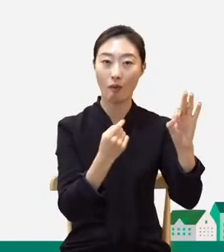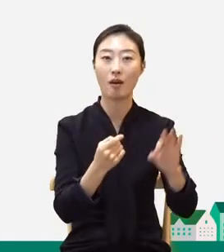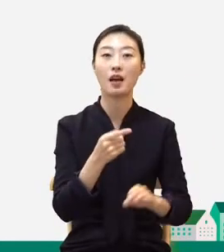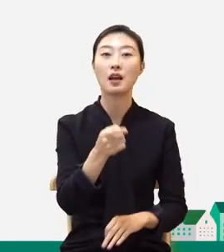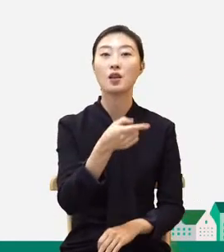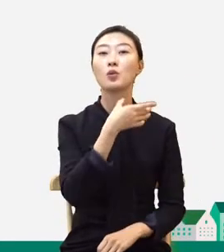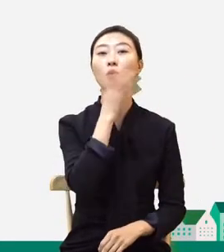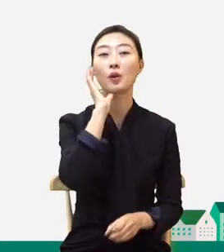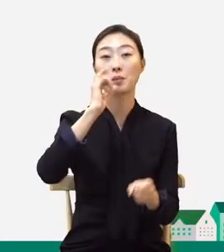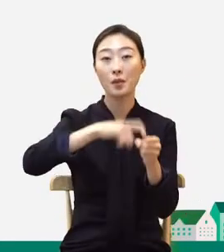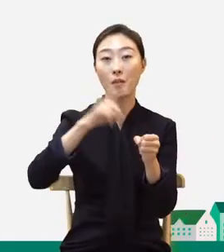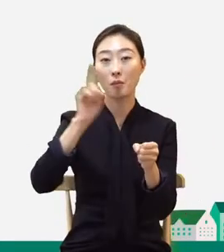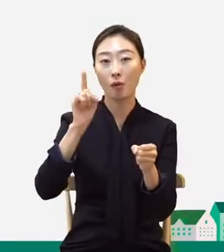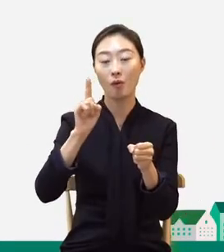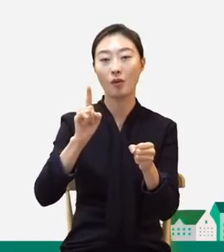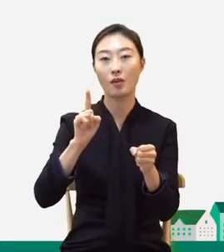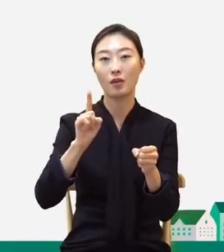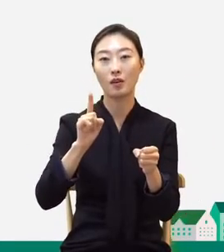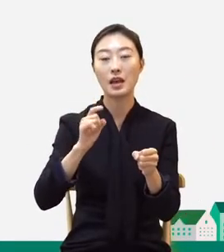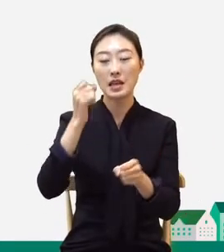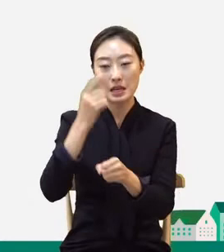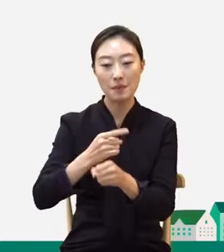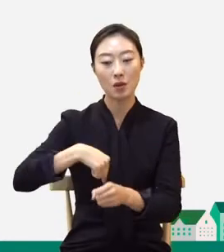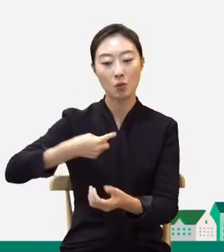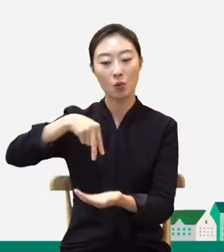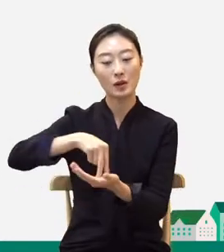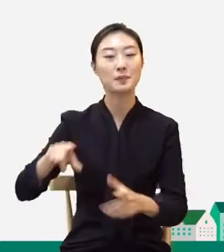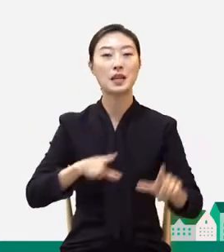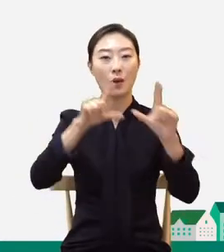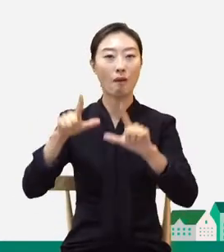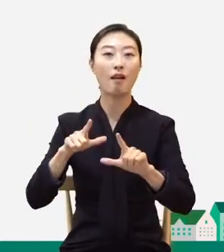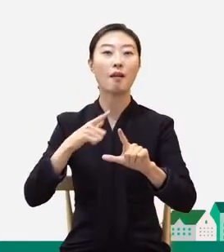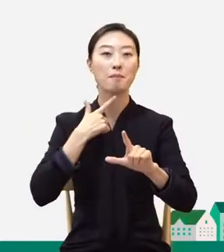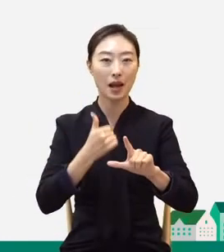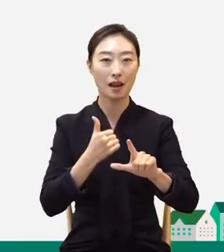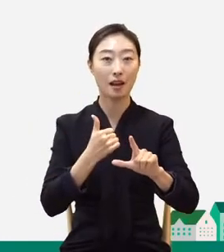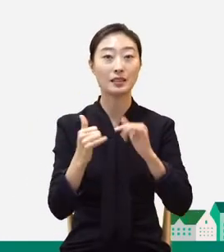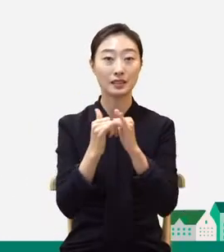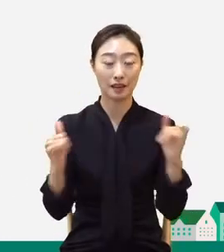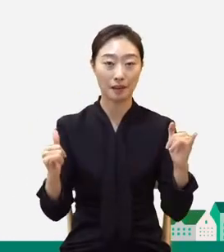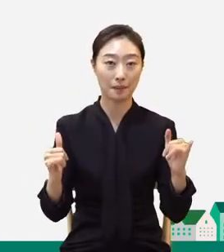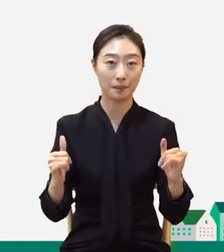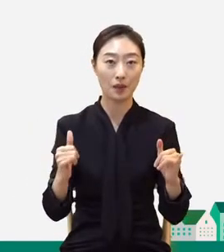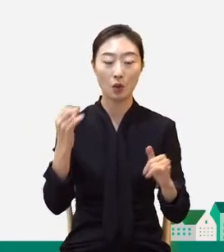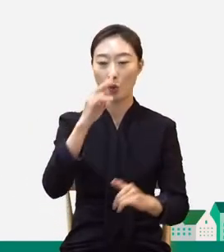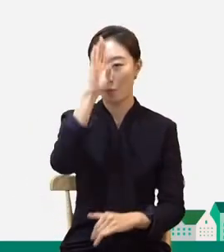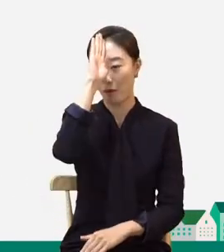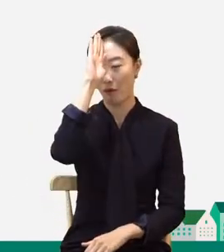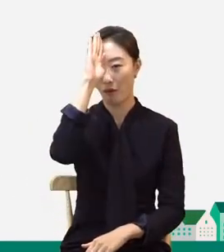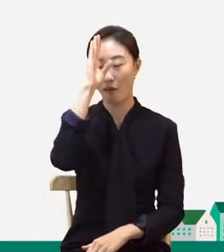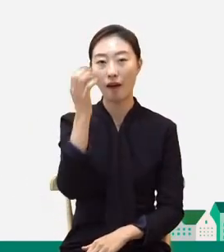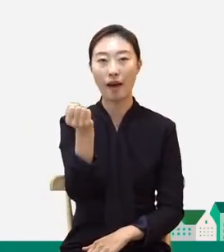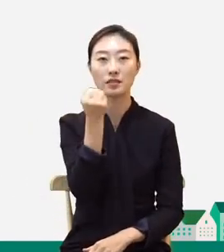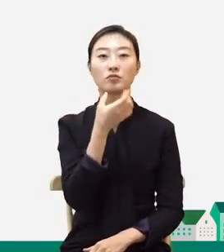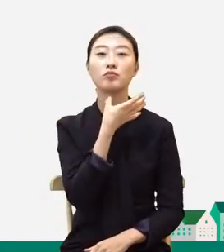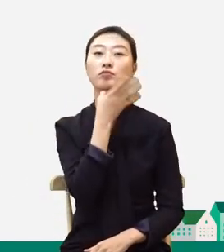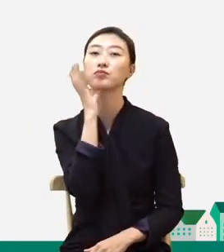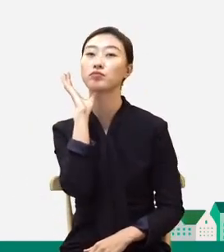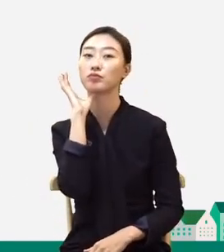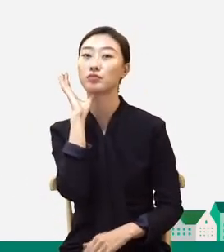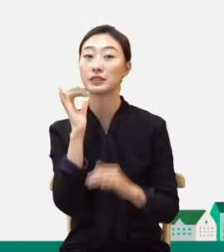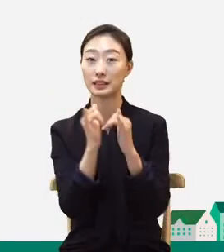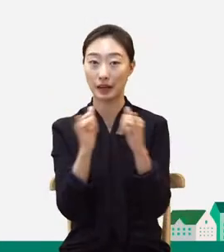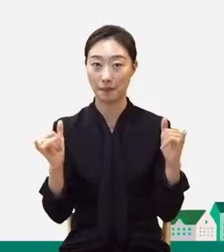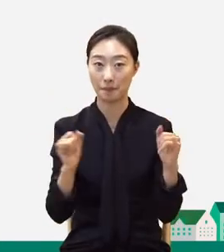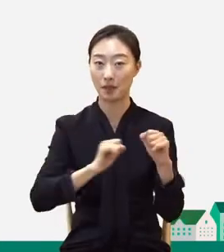이분들은 지역사회에서 계속 독립생활을 하셨던 분이었기 때문에 그리고 질환을 가진 고령자로 이제